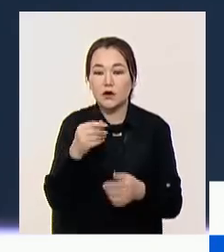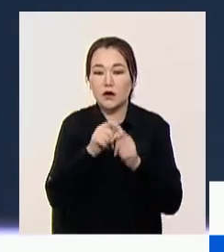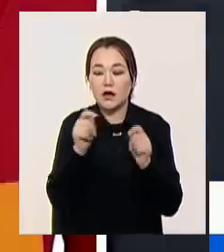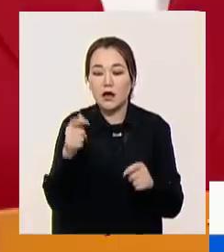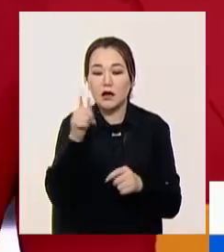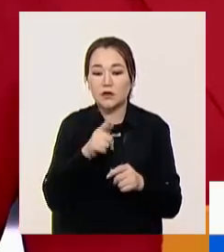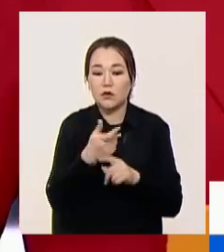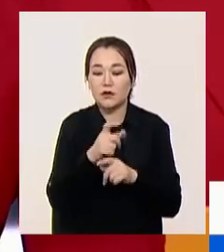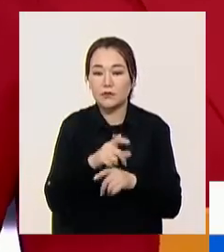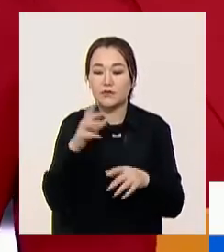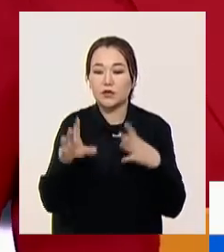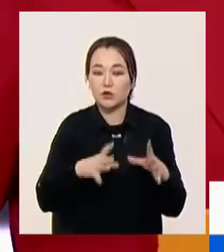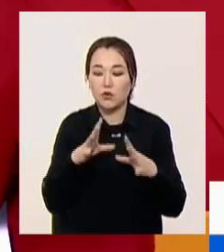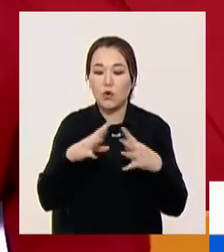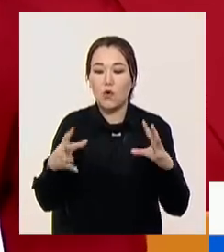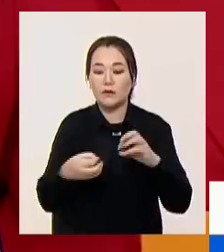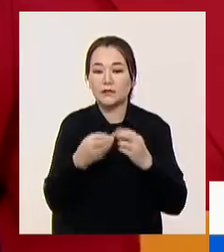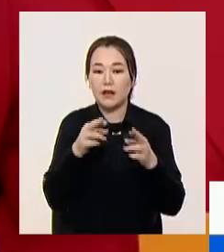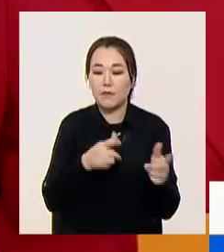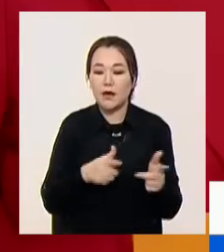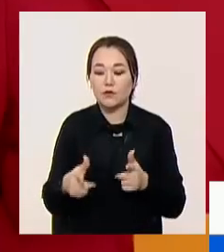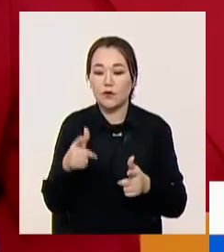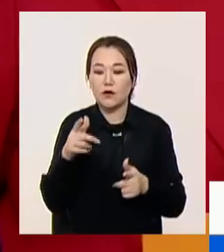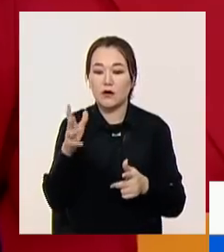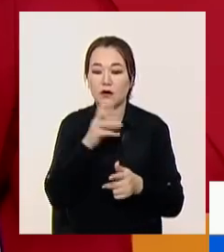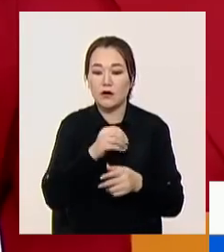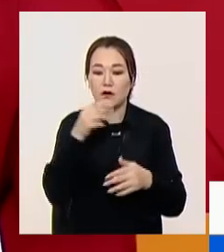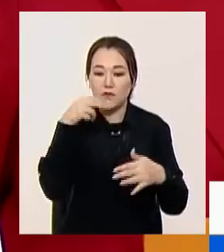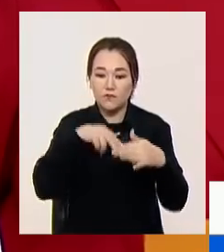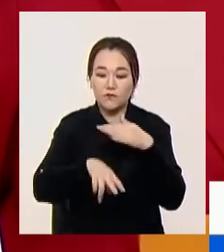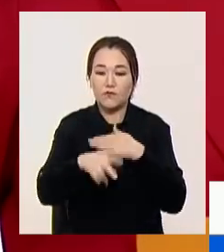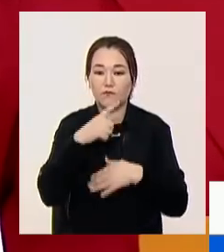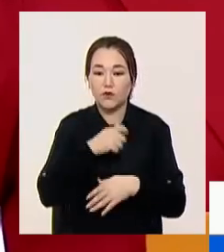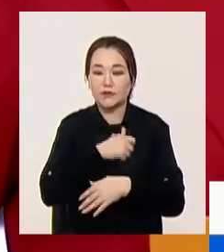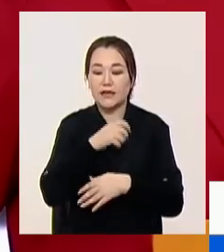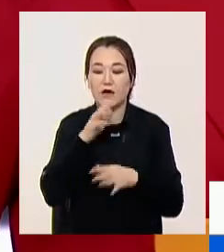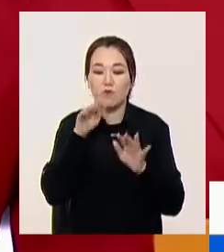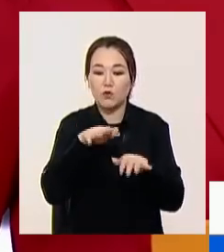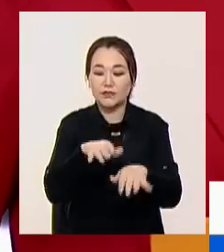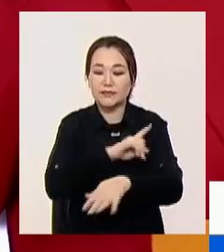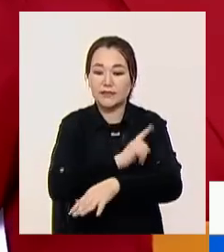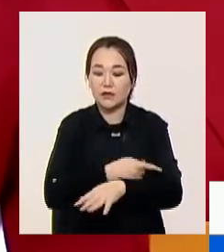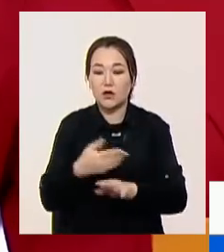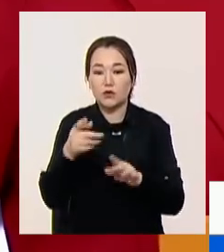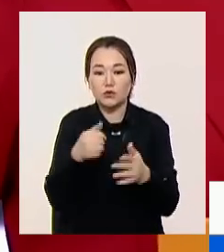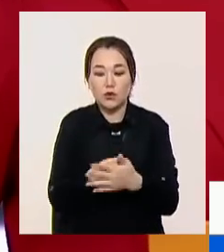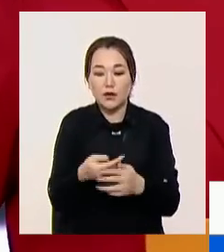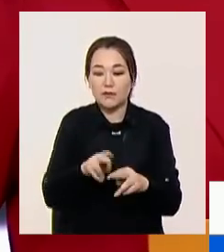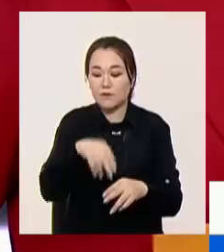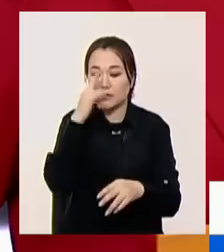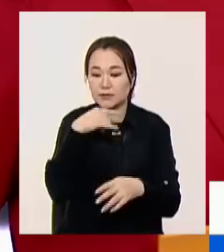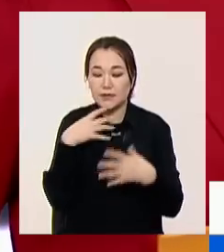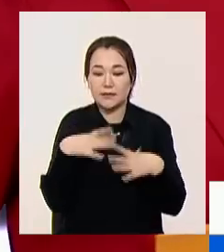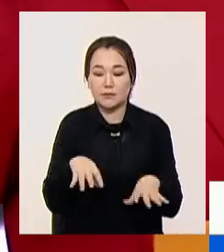первый учебно-тренировочный комплекс для подготовки водолазов военно-морских сил. До этого такой базы в Казахстане не было. Стоимость